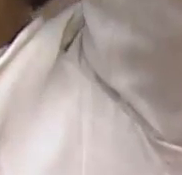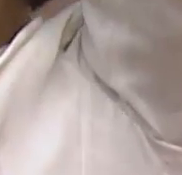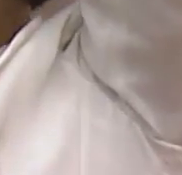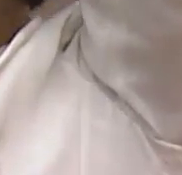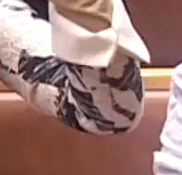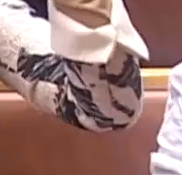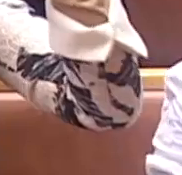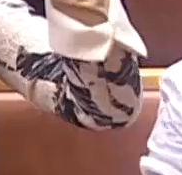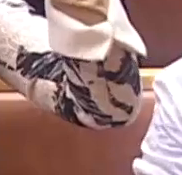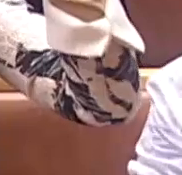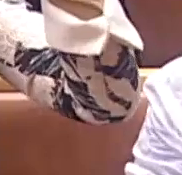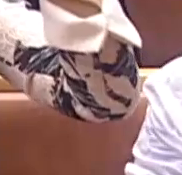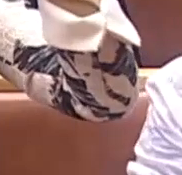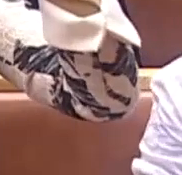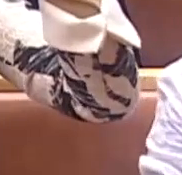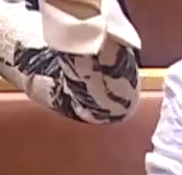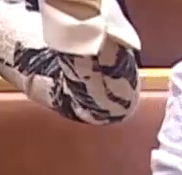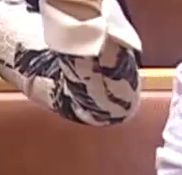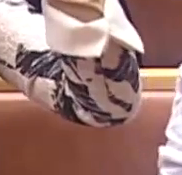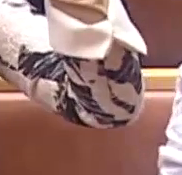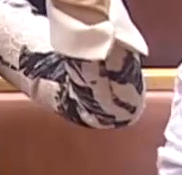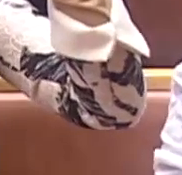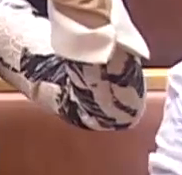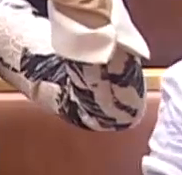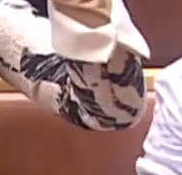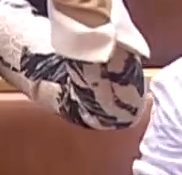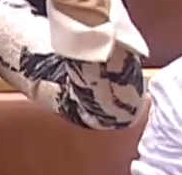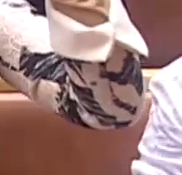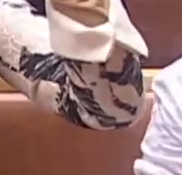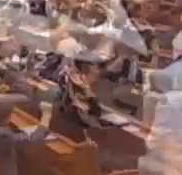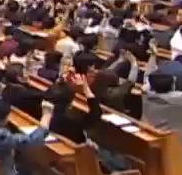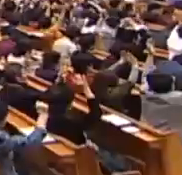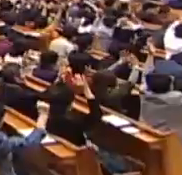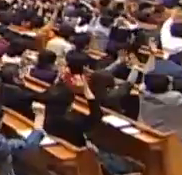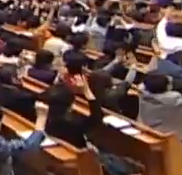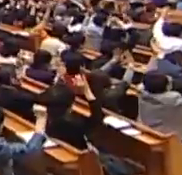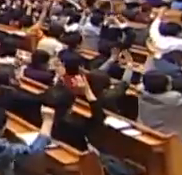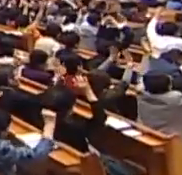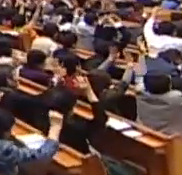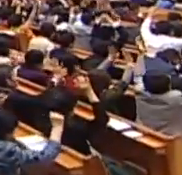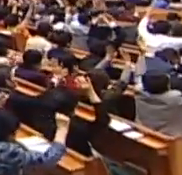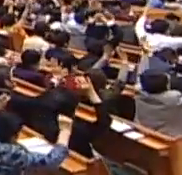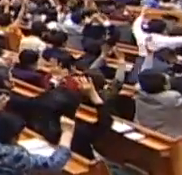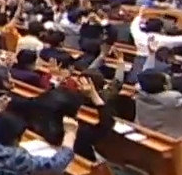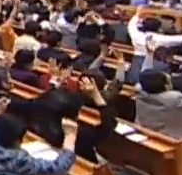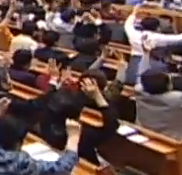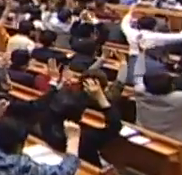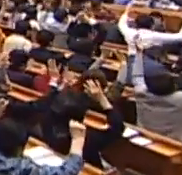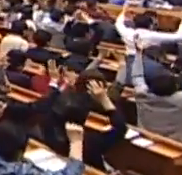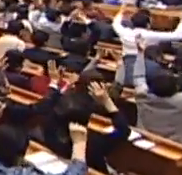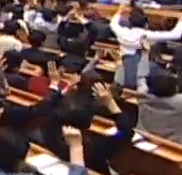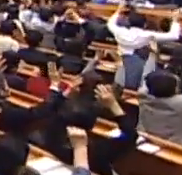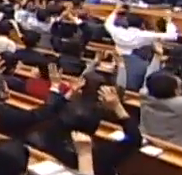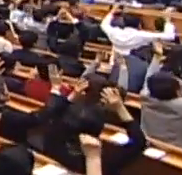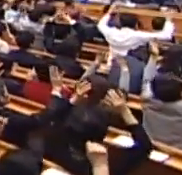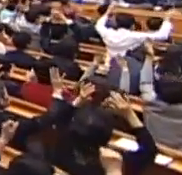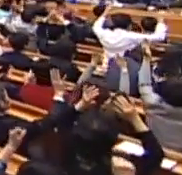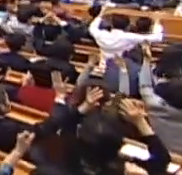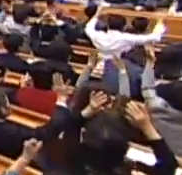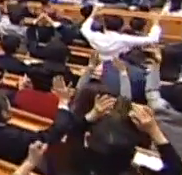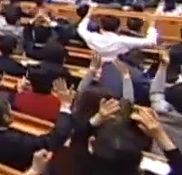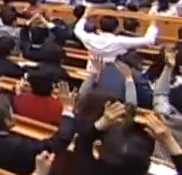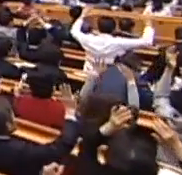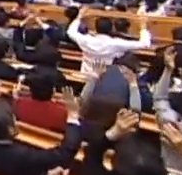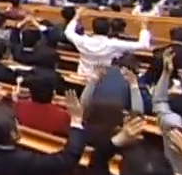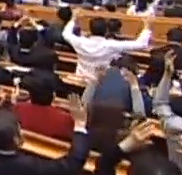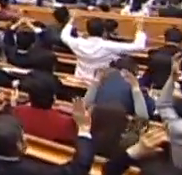예수 믿고 천국 가는 것이 최고의 효도입니다. 최고의 효도는 내가 예수 믿고 천국 가는 것이 우리